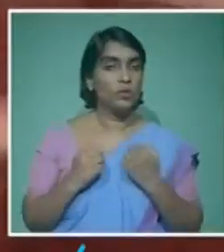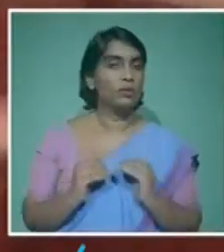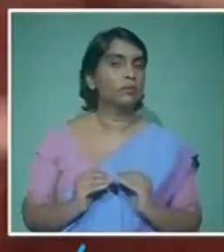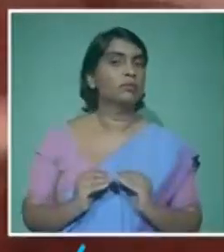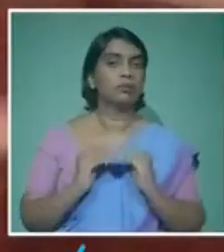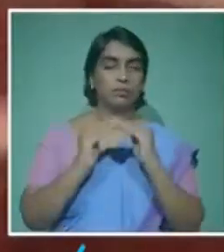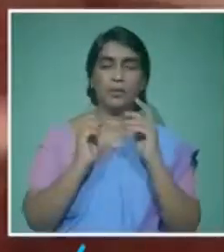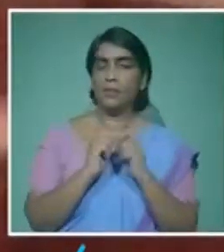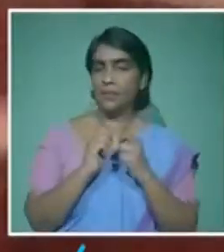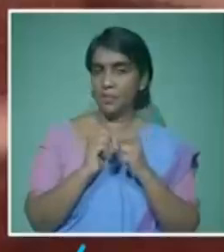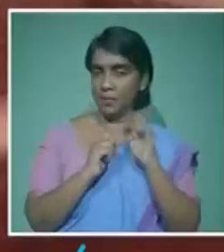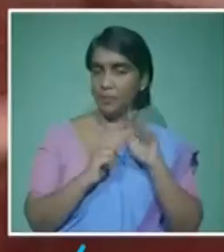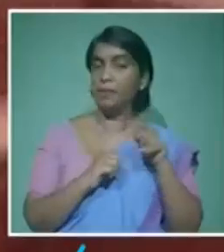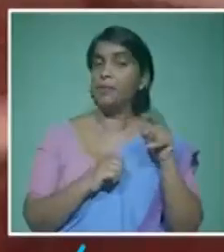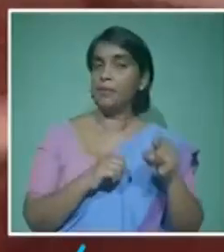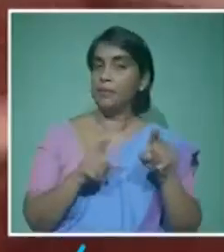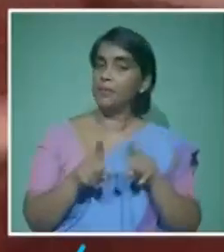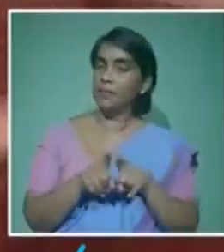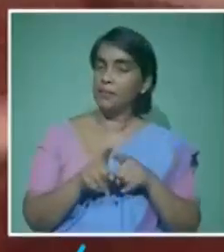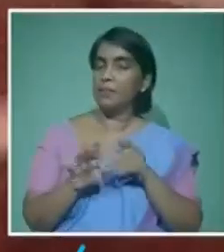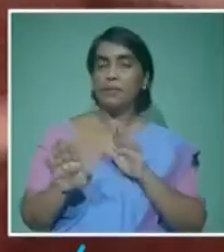நேரம் வடக்கில் சீனா